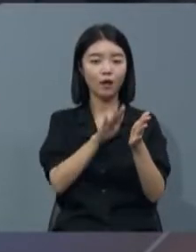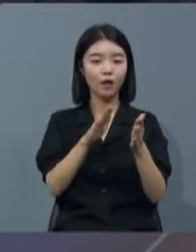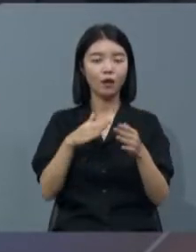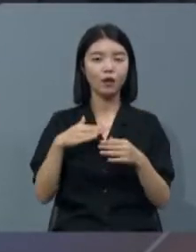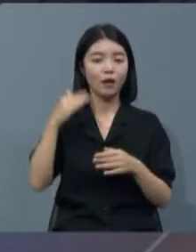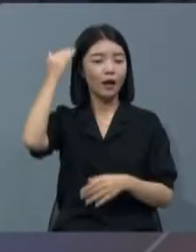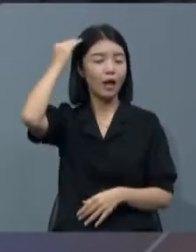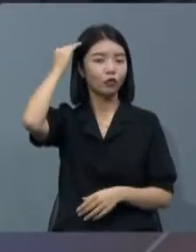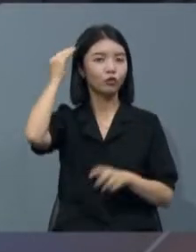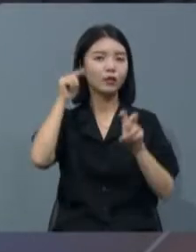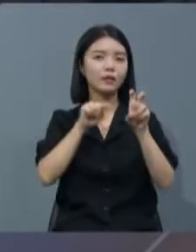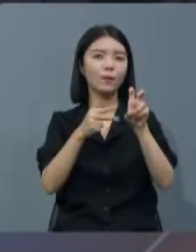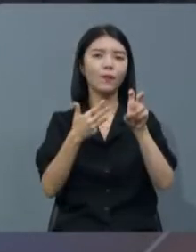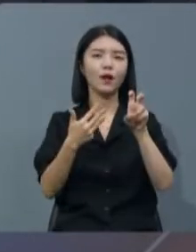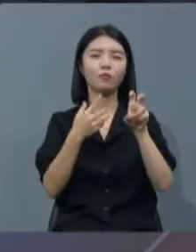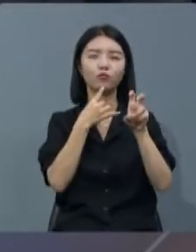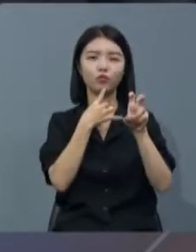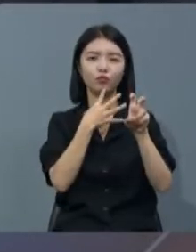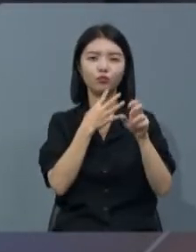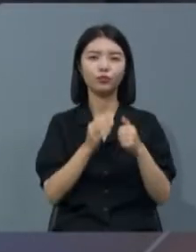우리나라는 2.8%에 불과합니다.